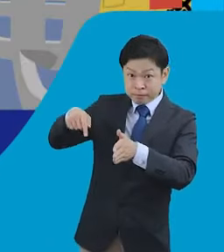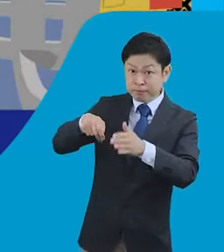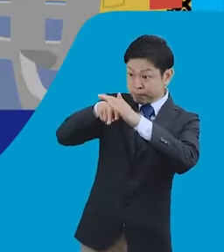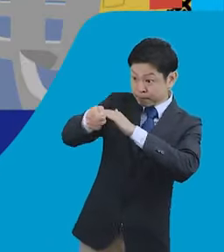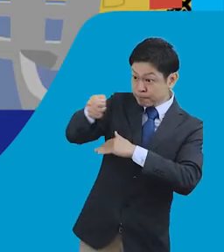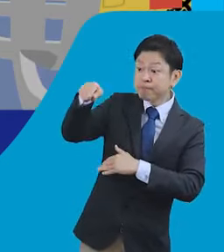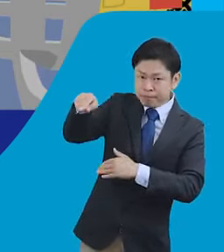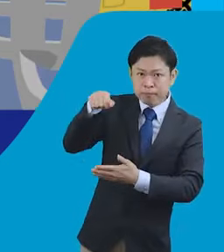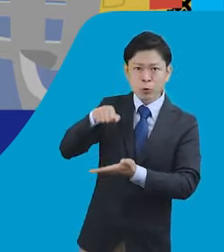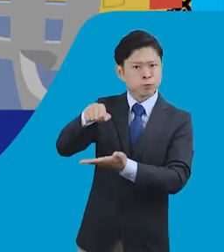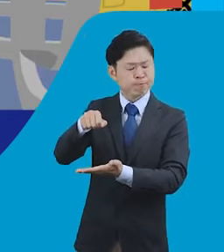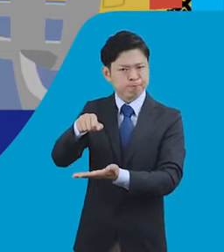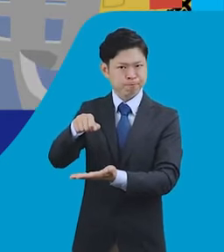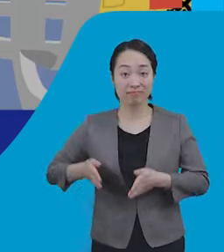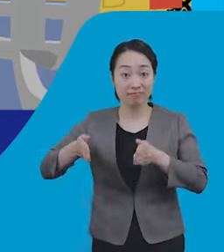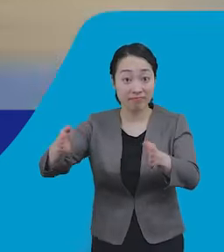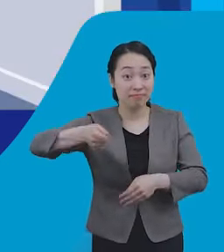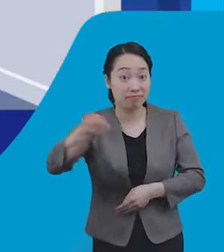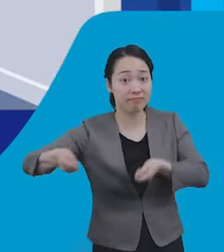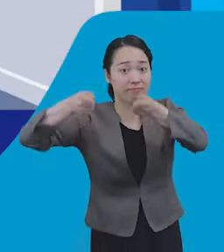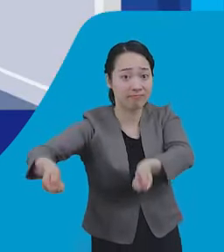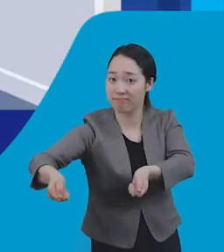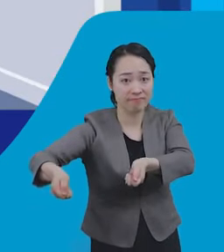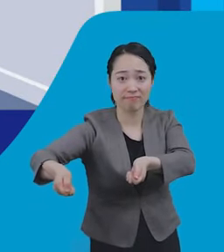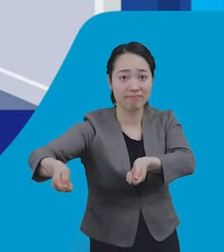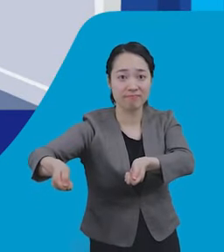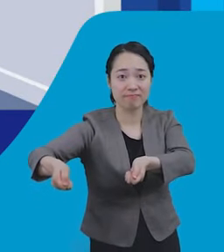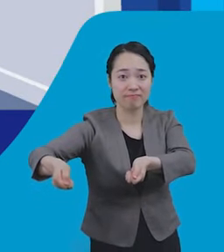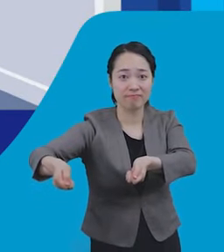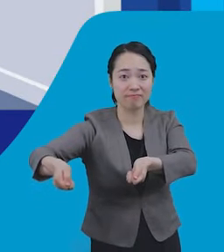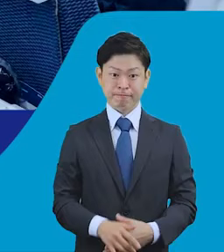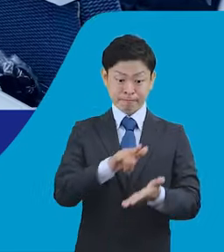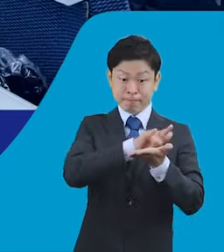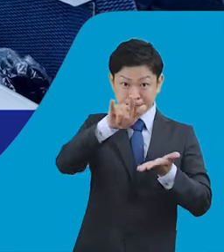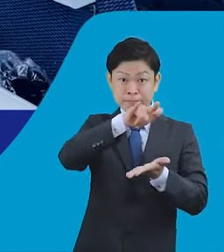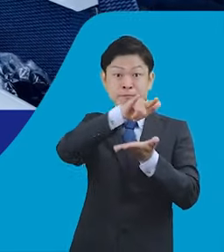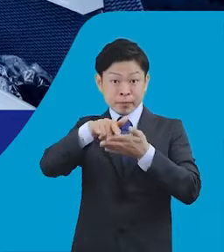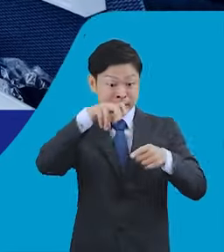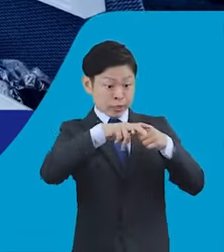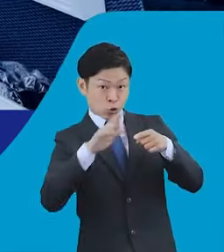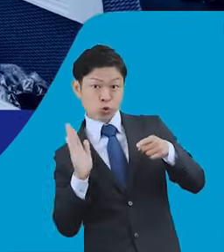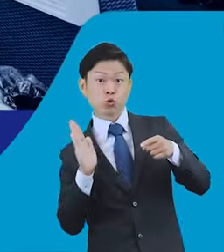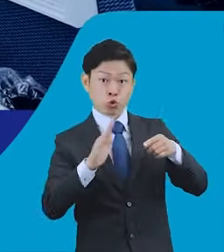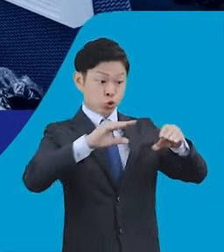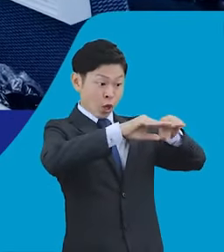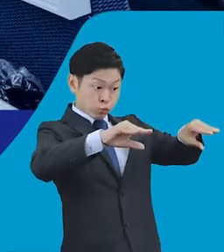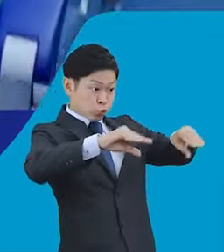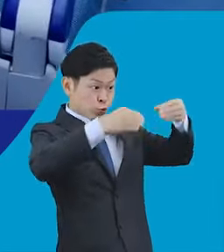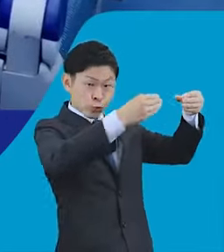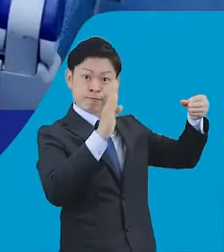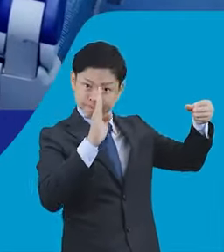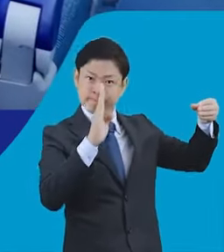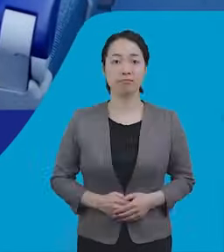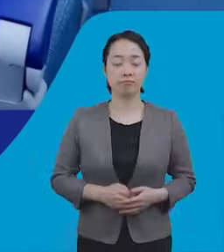非常口付近には手荷物を置かないでください。 Nothing should block the aisle or exits。 離陸着陸の際は座席とテーブルを元